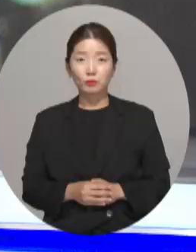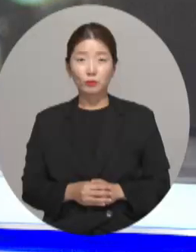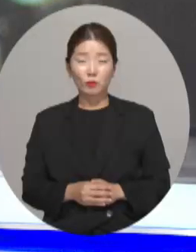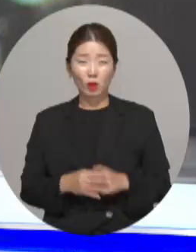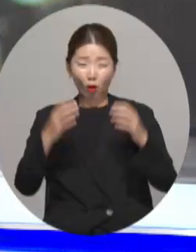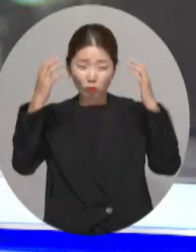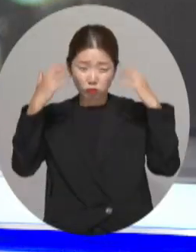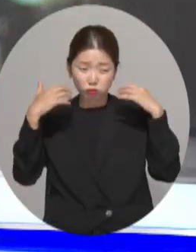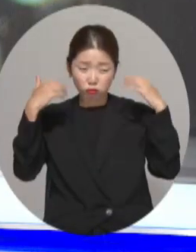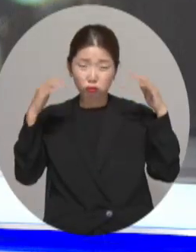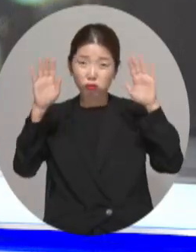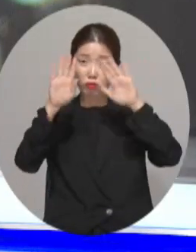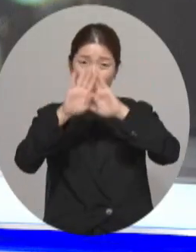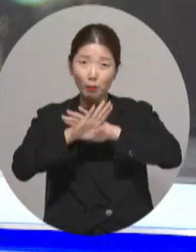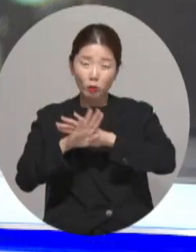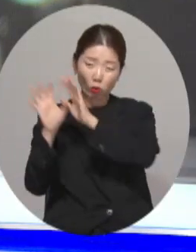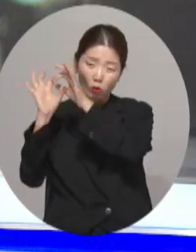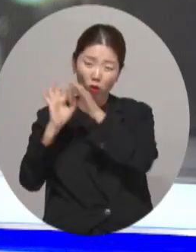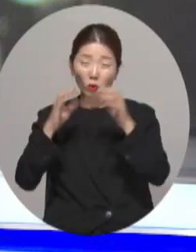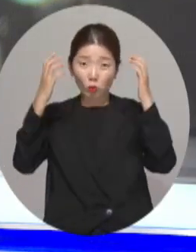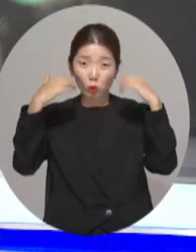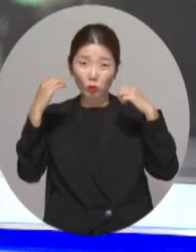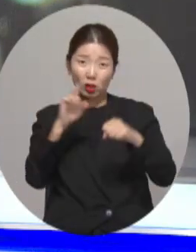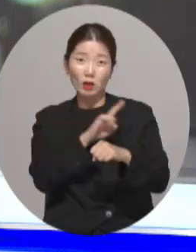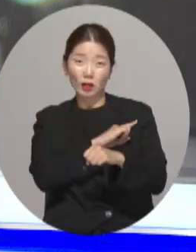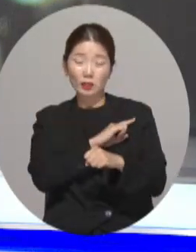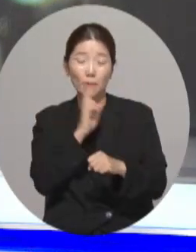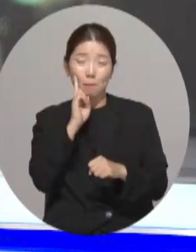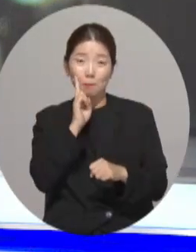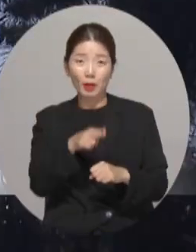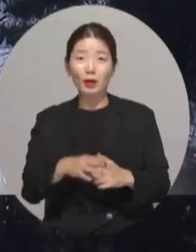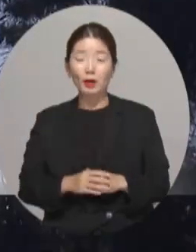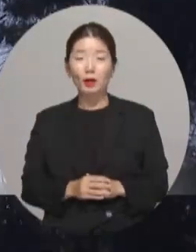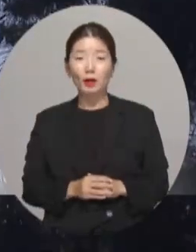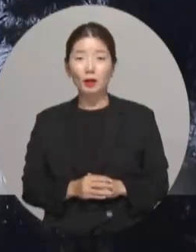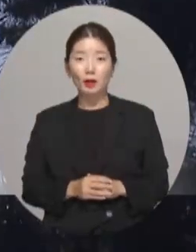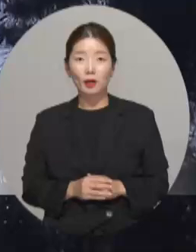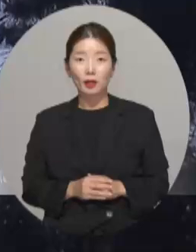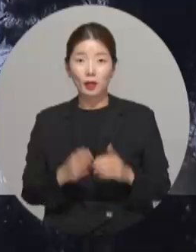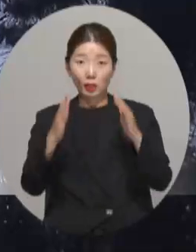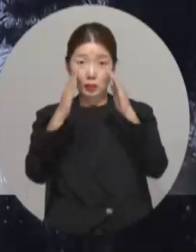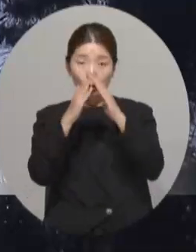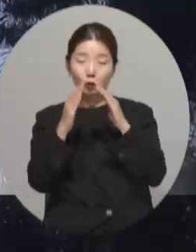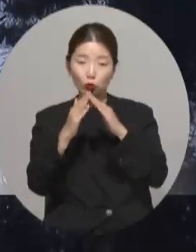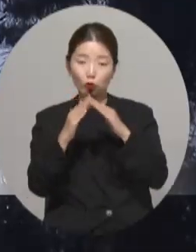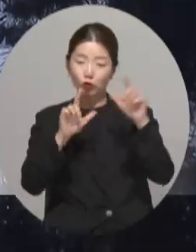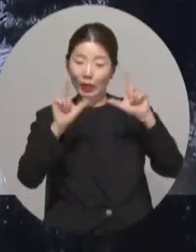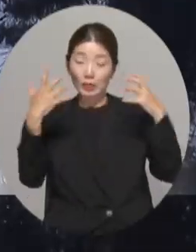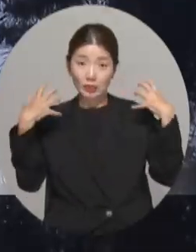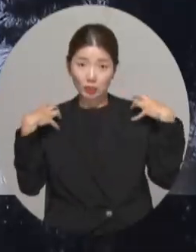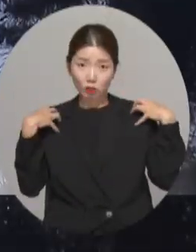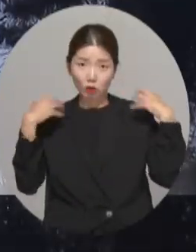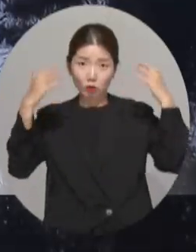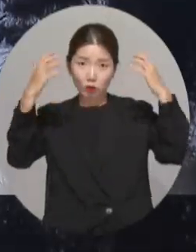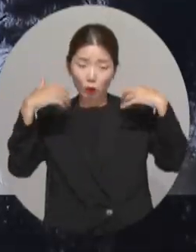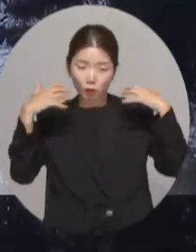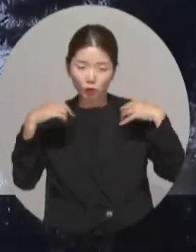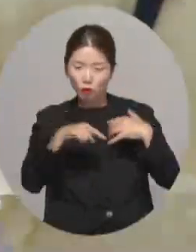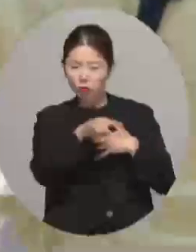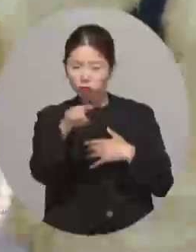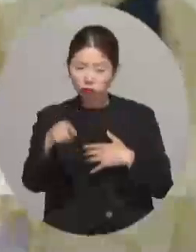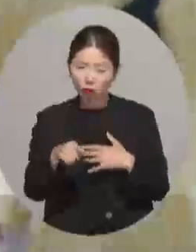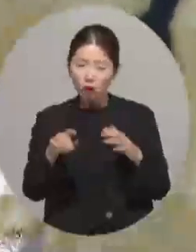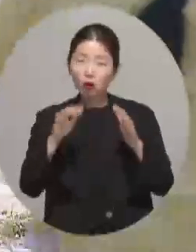올여름 열대야가 역대 가장 많이 발생한 것으로 분석됐습니다 전조 기상지청은 올여름 전북 지역의